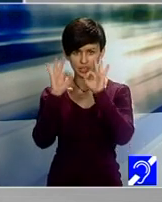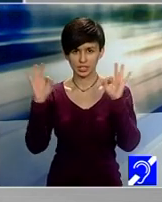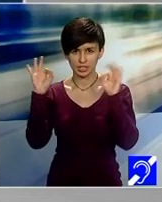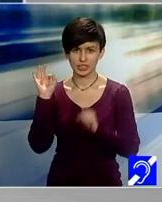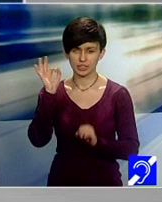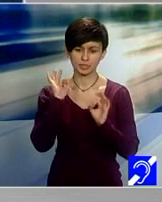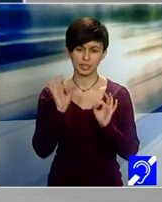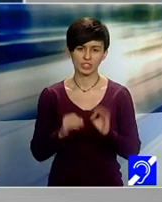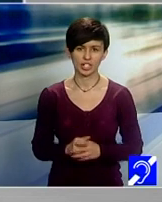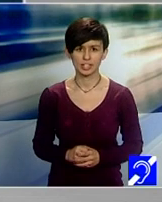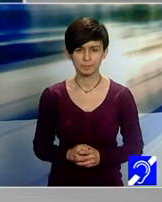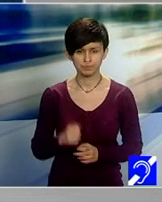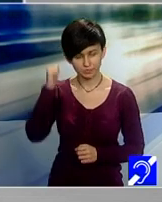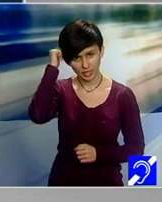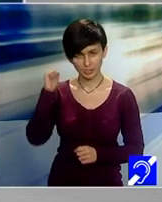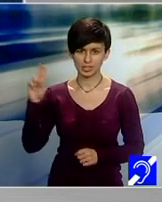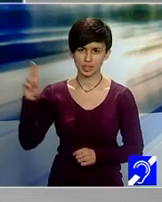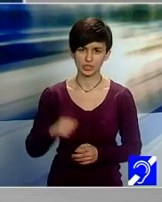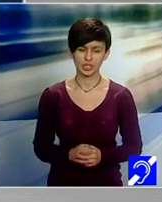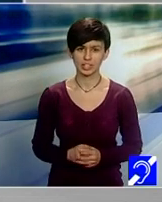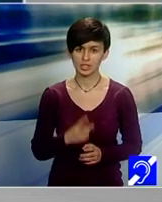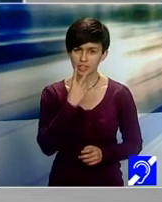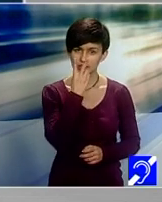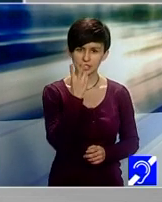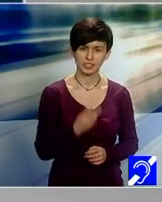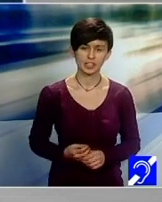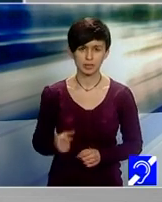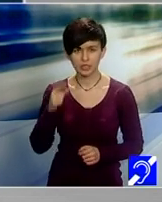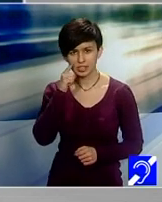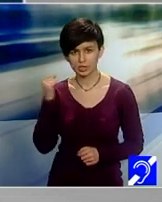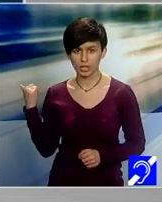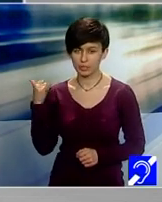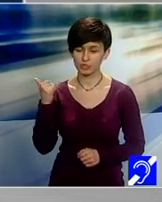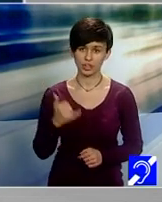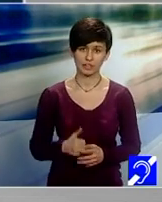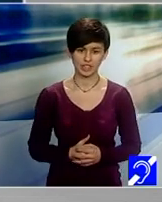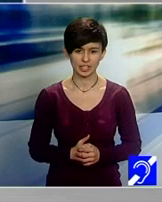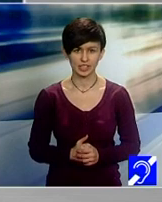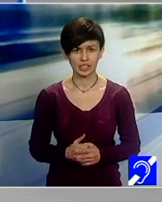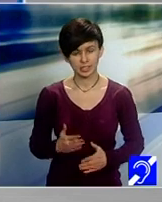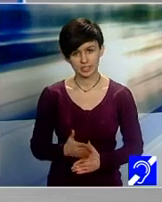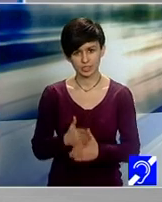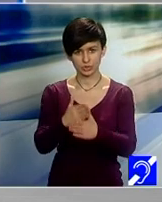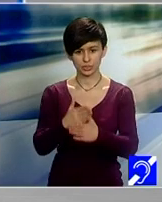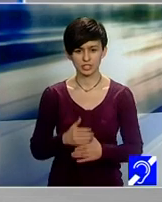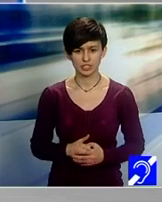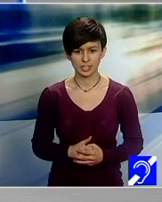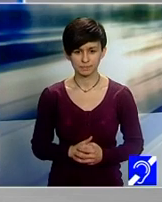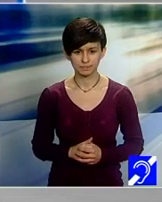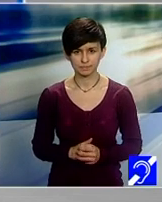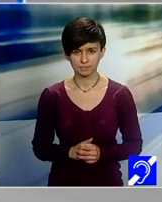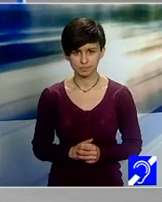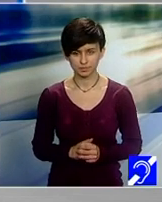va strânge, în afară de galerie, câți clujeni o să vină cumva, să susțină. Cumva și grupul acesta care